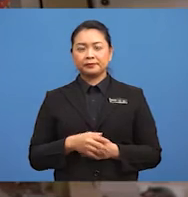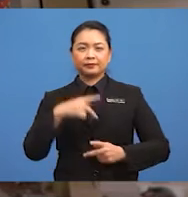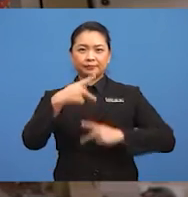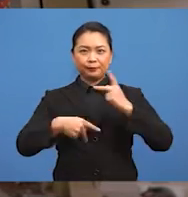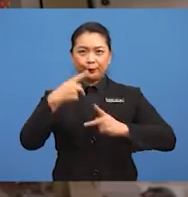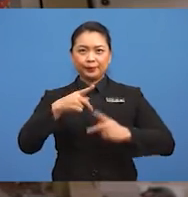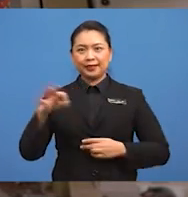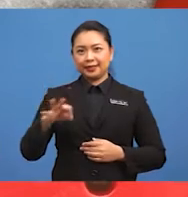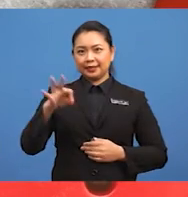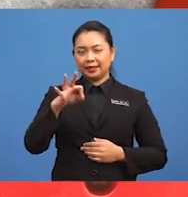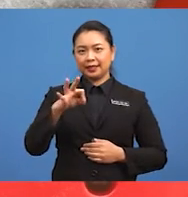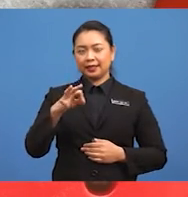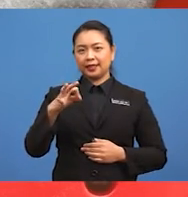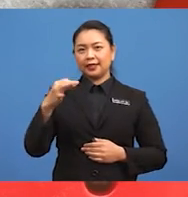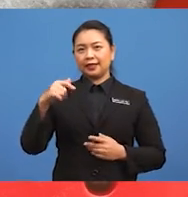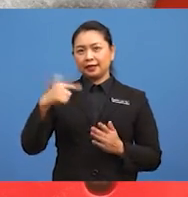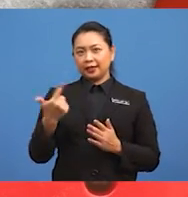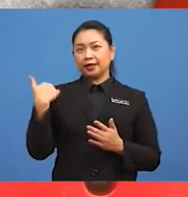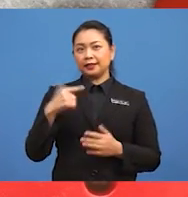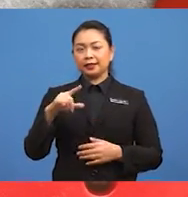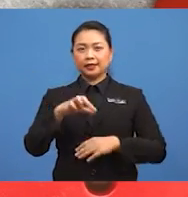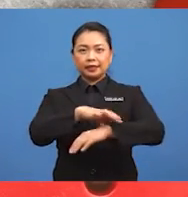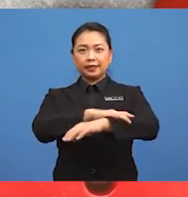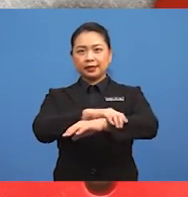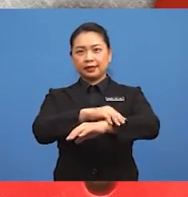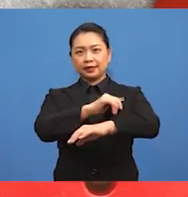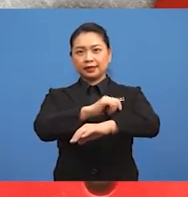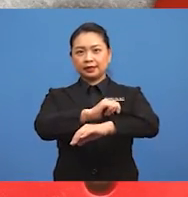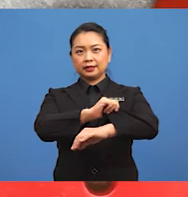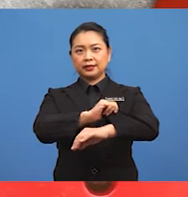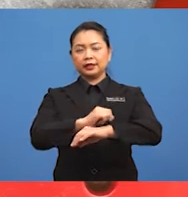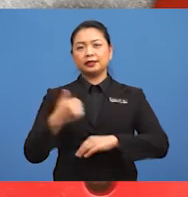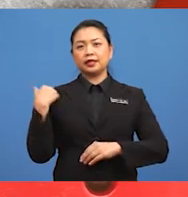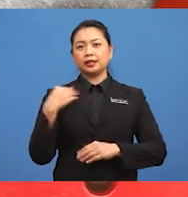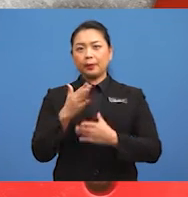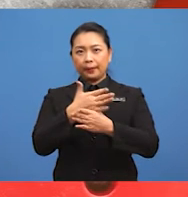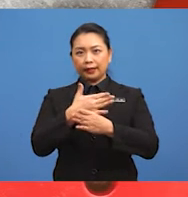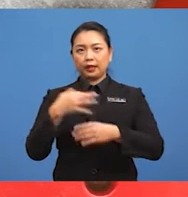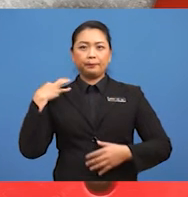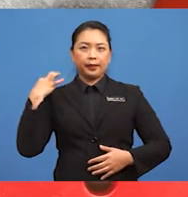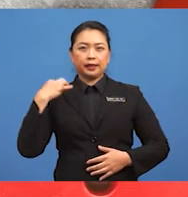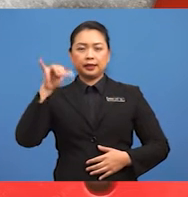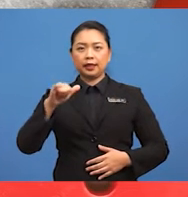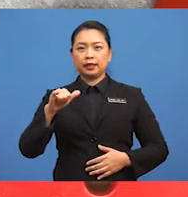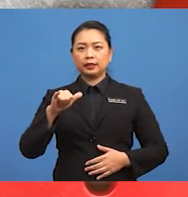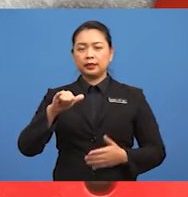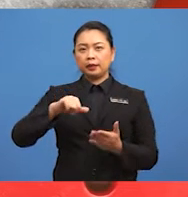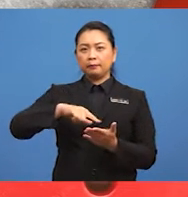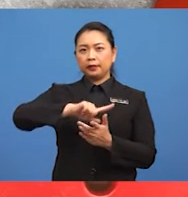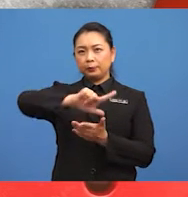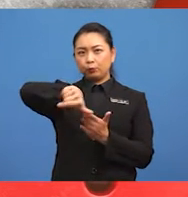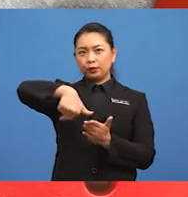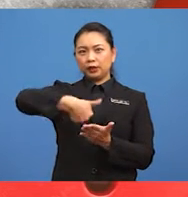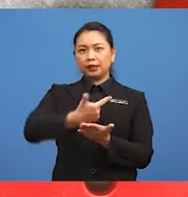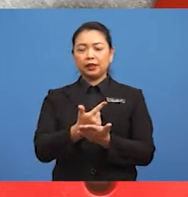Proses jahitan seterusnya ialah lengan. Lengan adalah salah satu bahagian pakaian yang meliputi